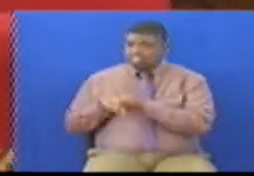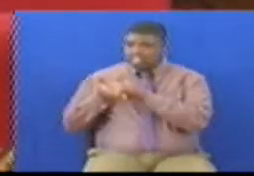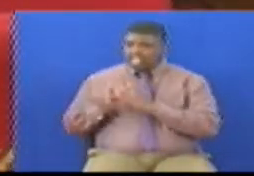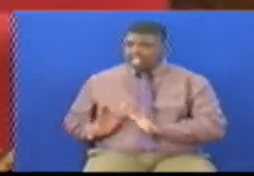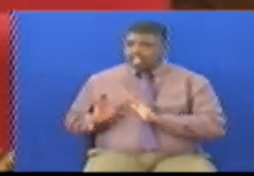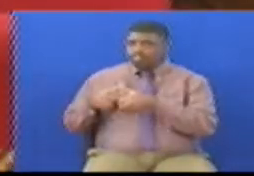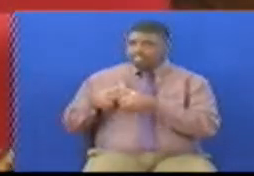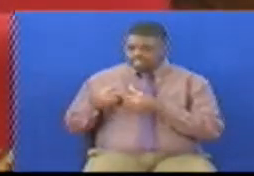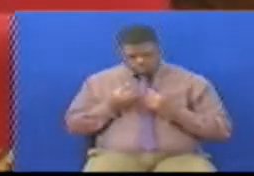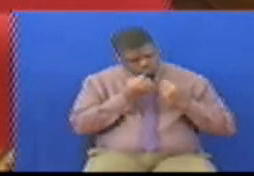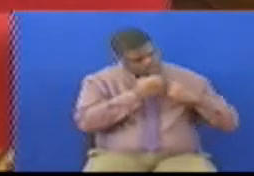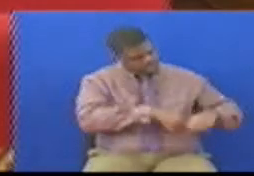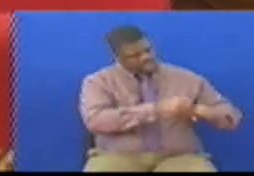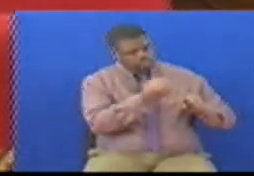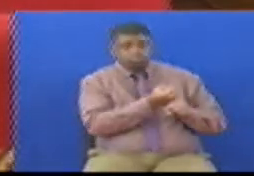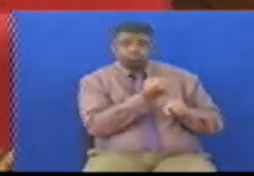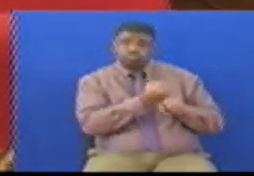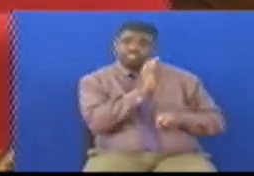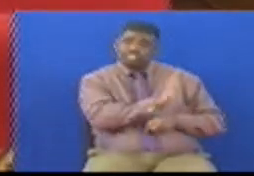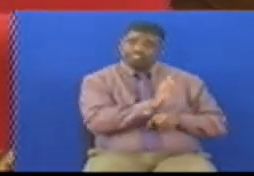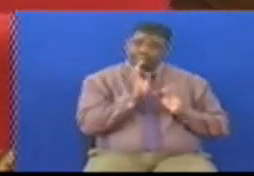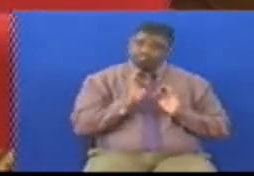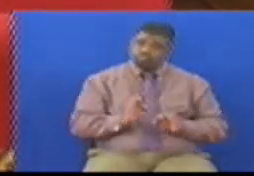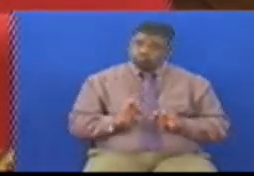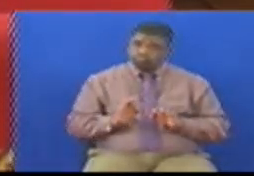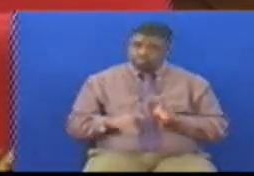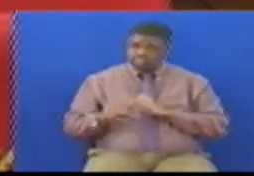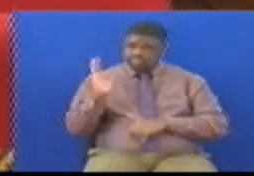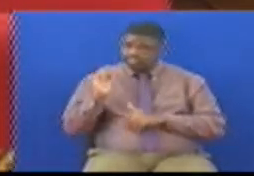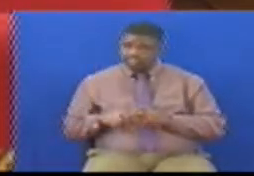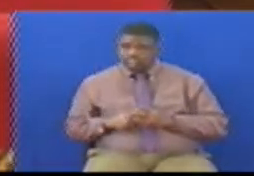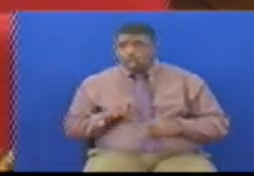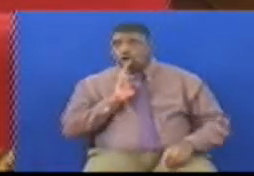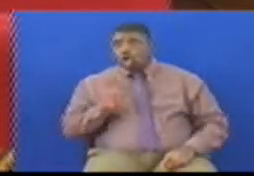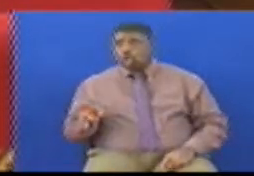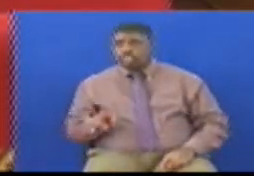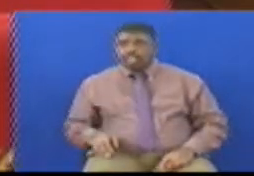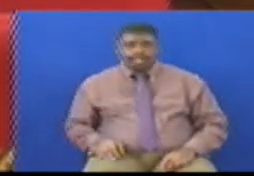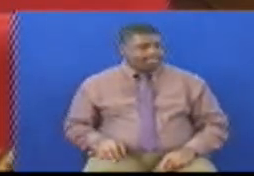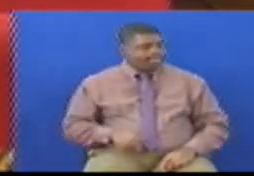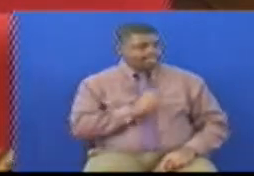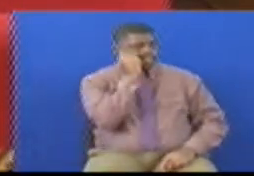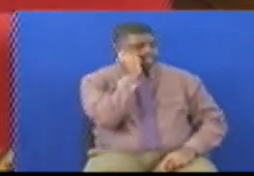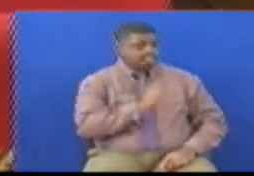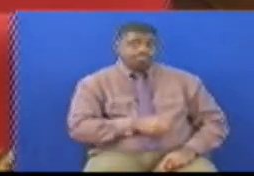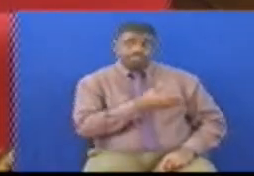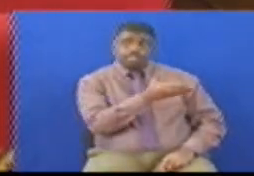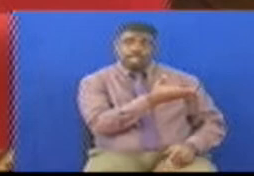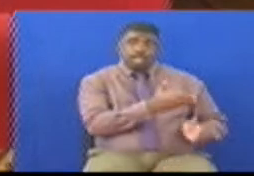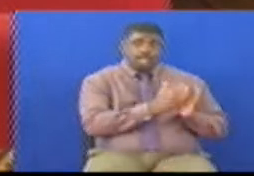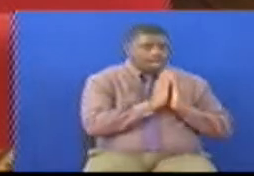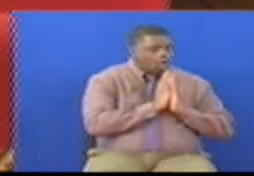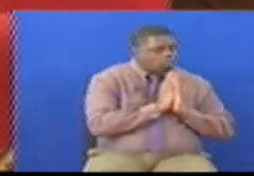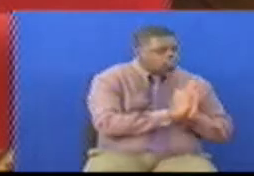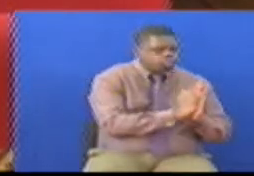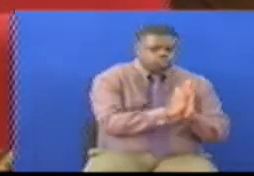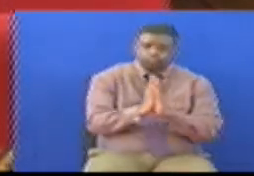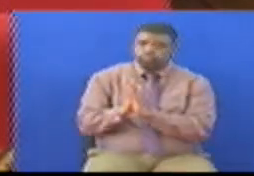utekelezaji wa shughuli zake kwa weledi na ufanisi. Hoja. Mheshimiwa Spika, nawashukuru waheshimiwa